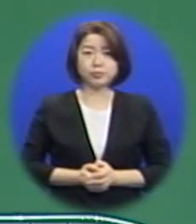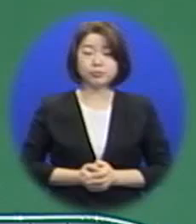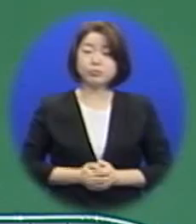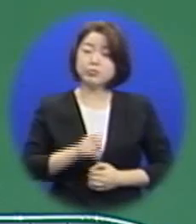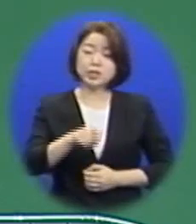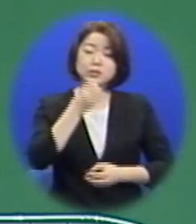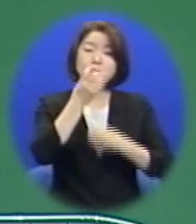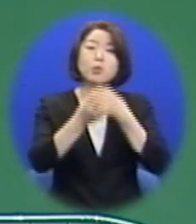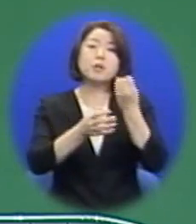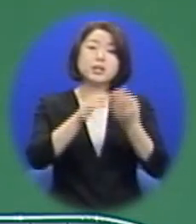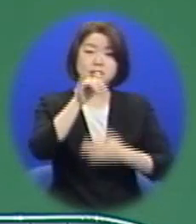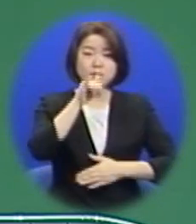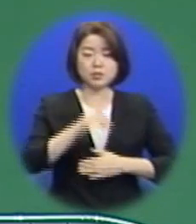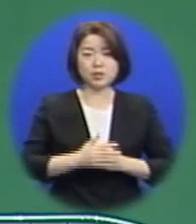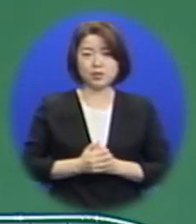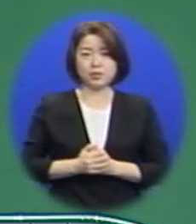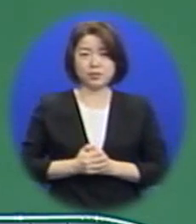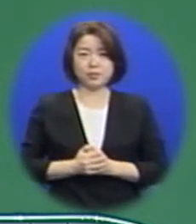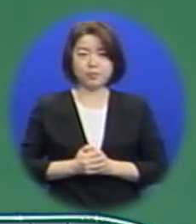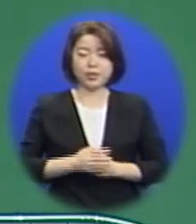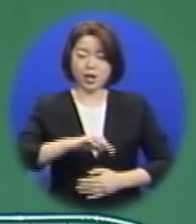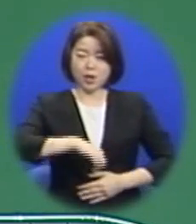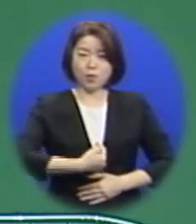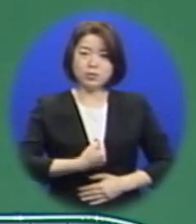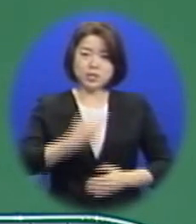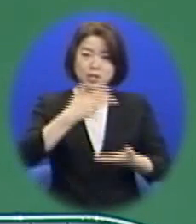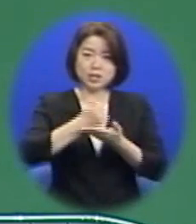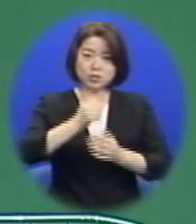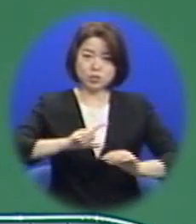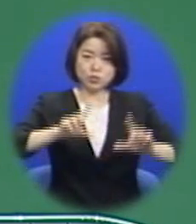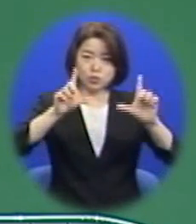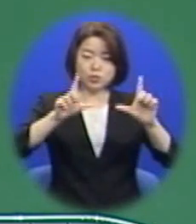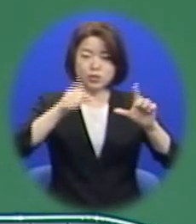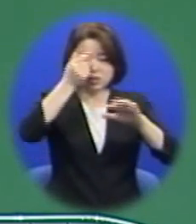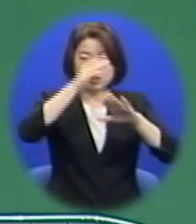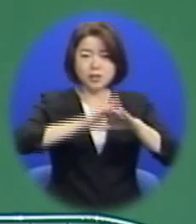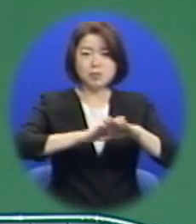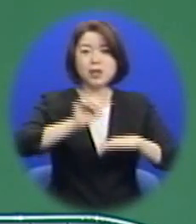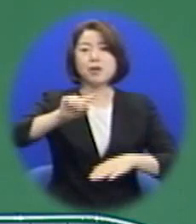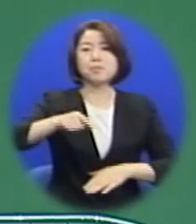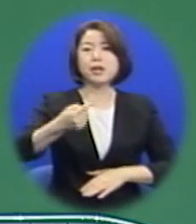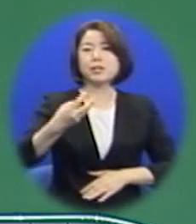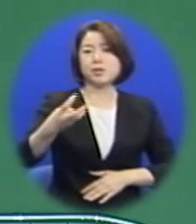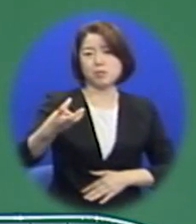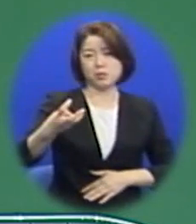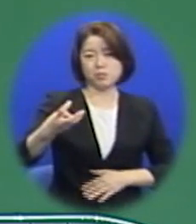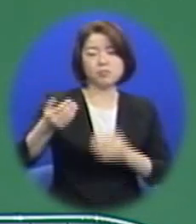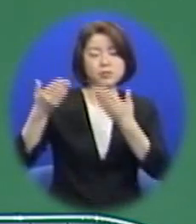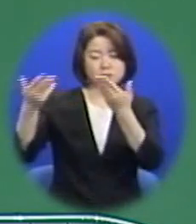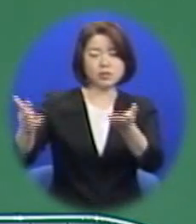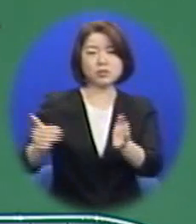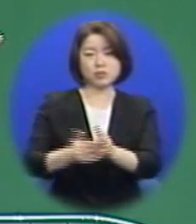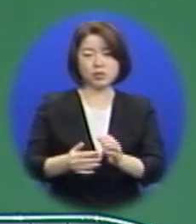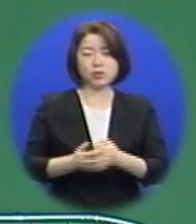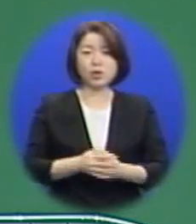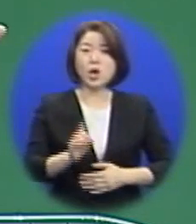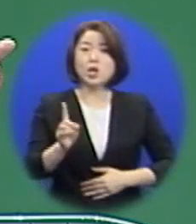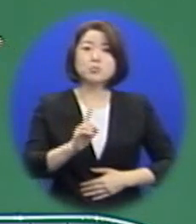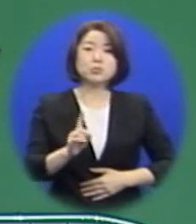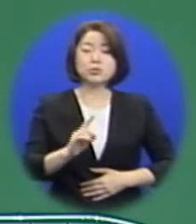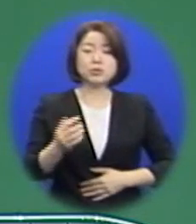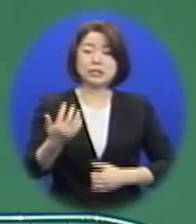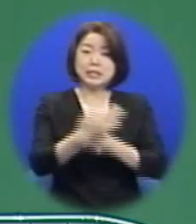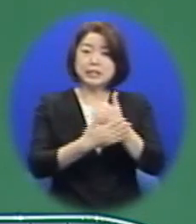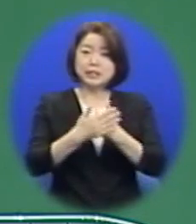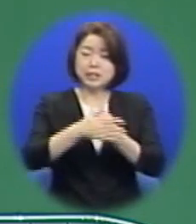그 고백을 하시더라. 혼자서 주일 예배를 130주를 드렸어요. 무슨